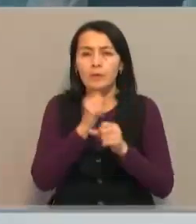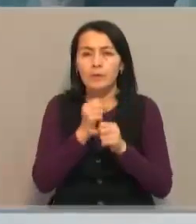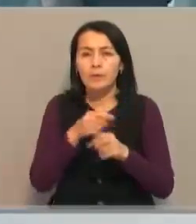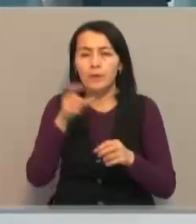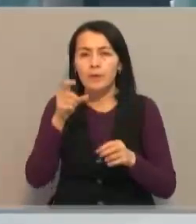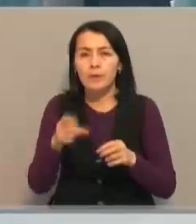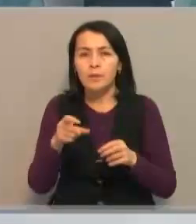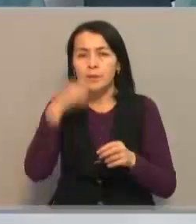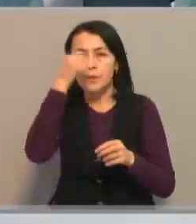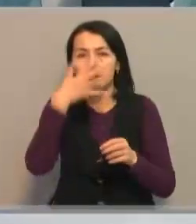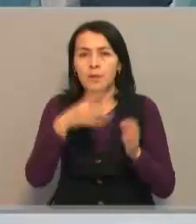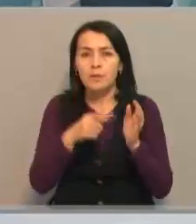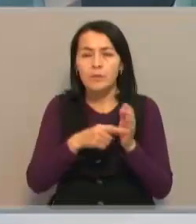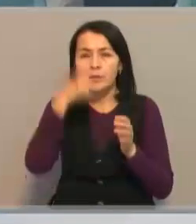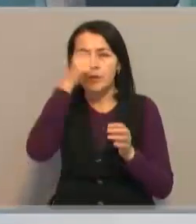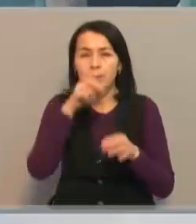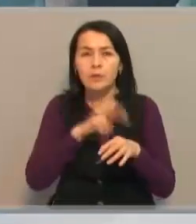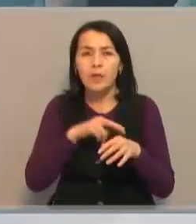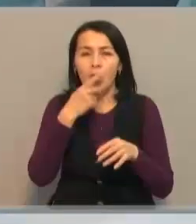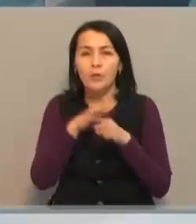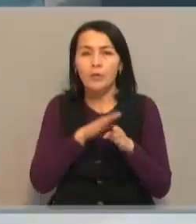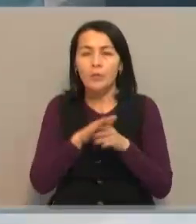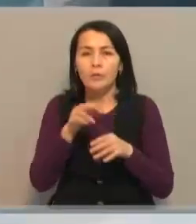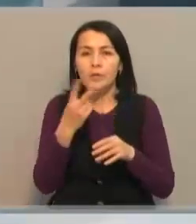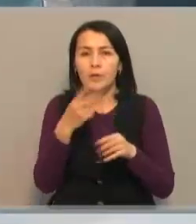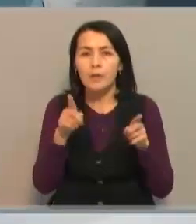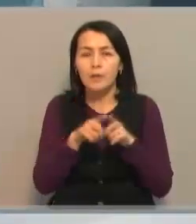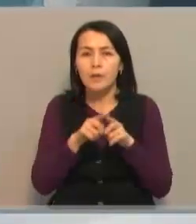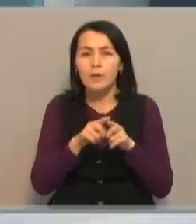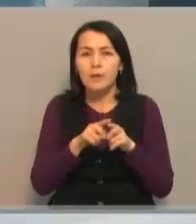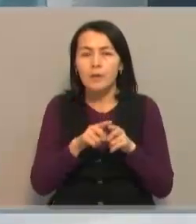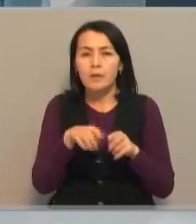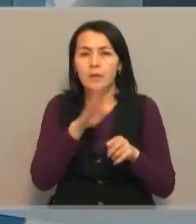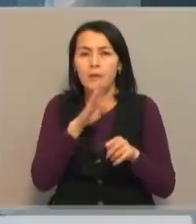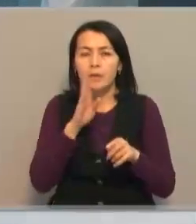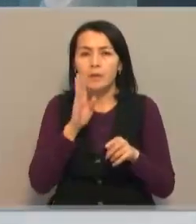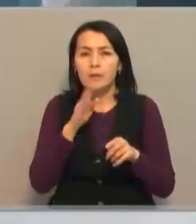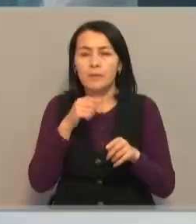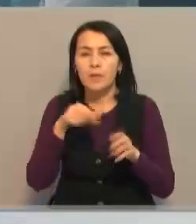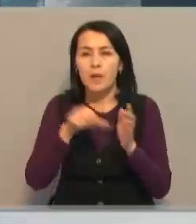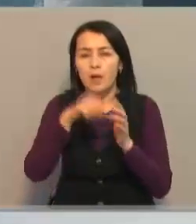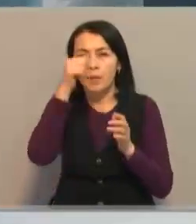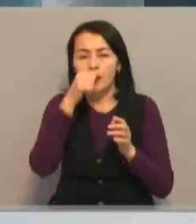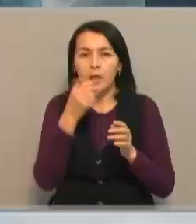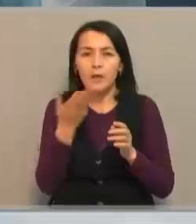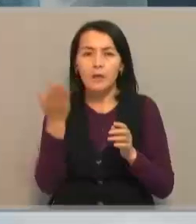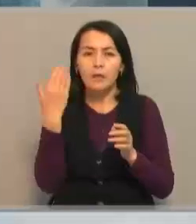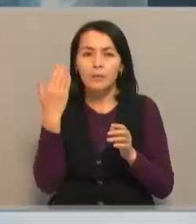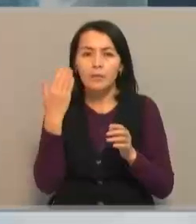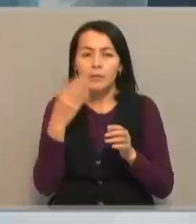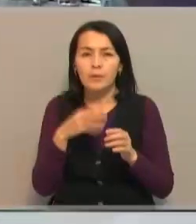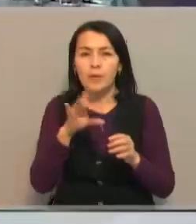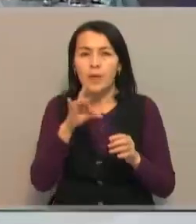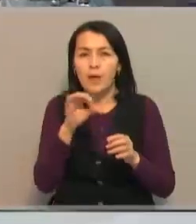жасы 57 жаста. Дәрігерлердің айтуынша оның 2-1-дей аналық безінде осыдан 6 ай бұрын қатерлі